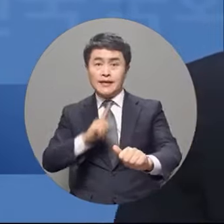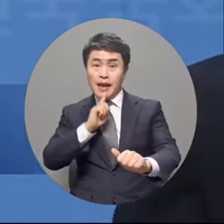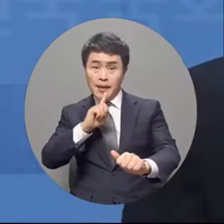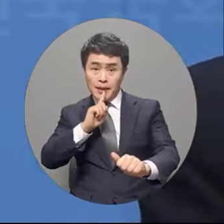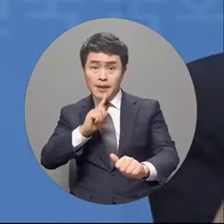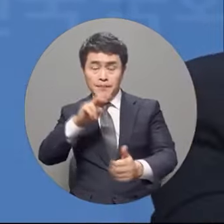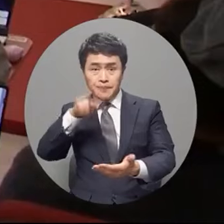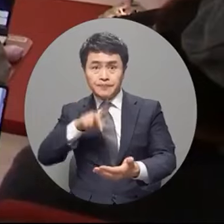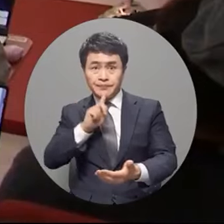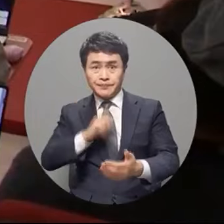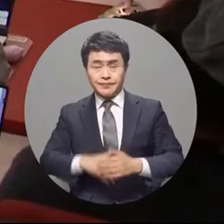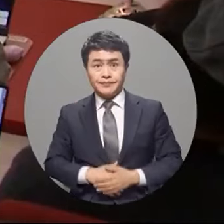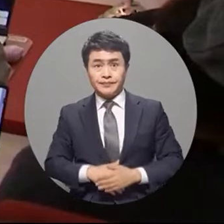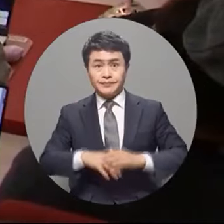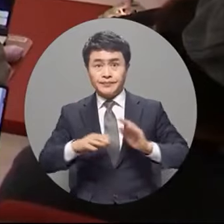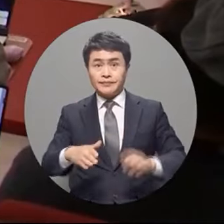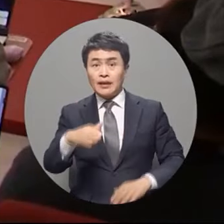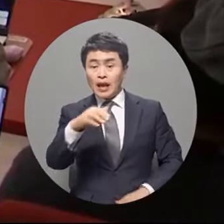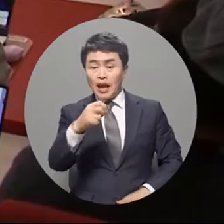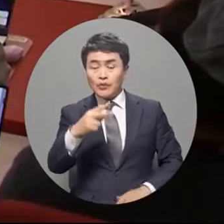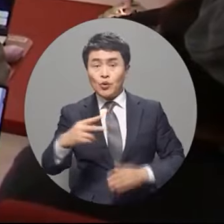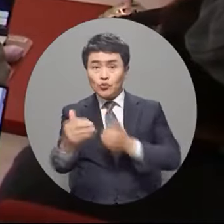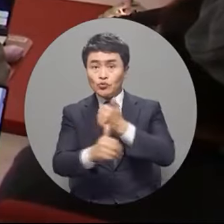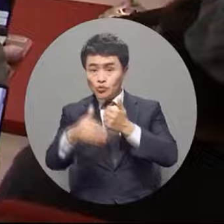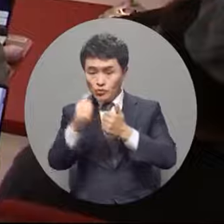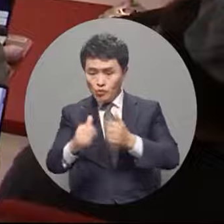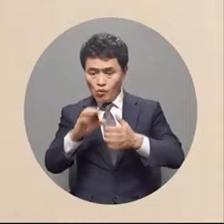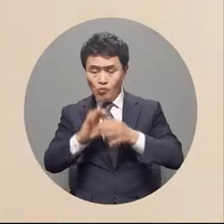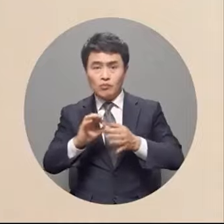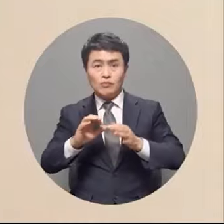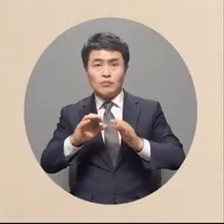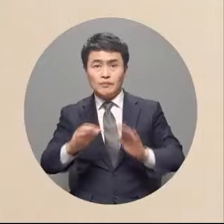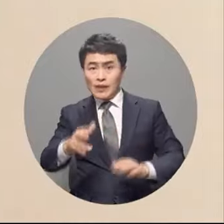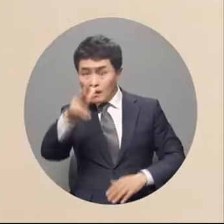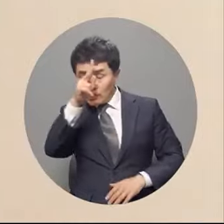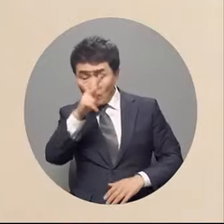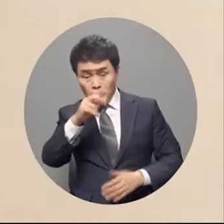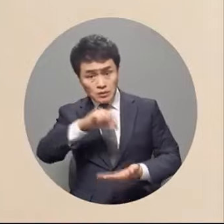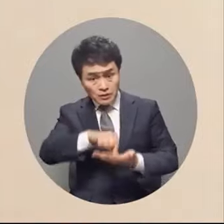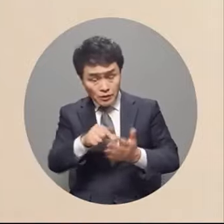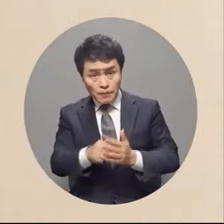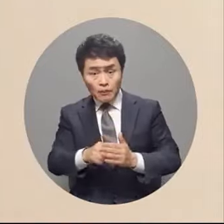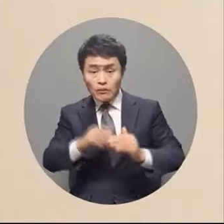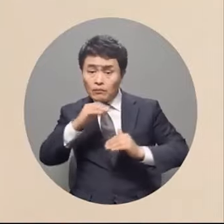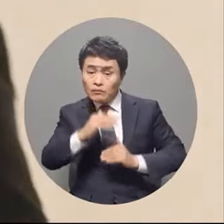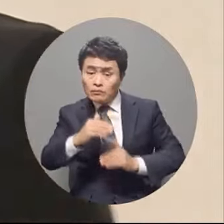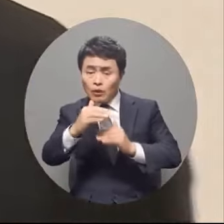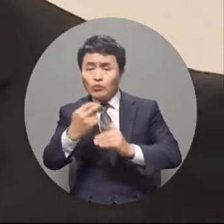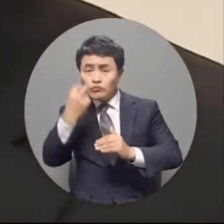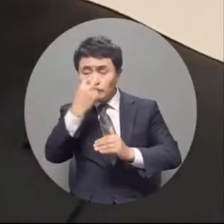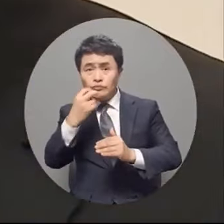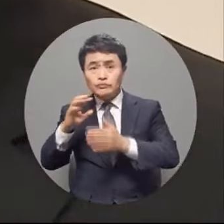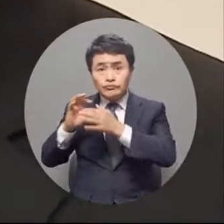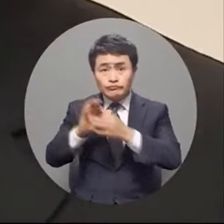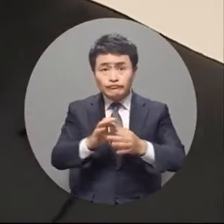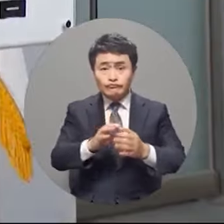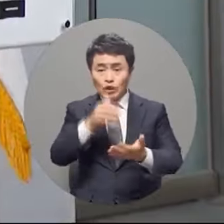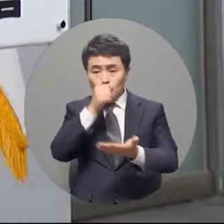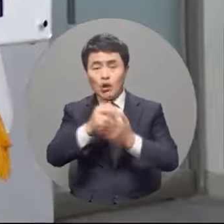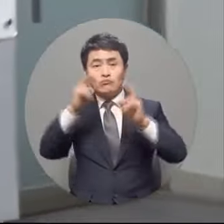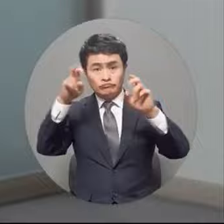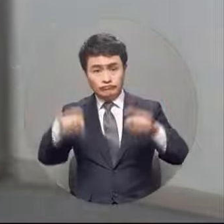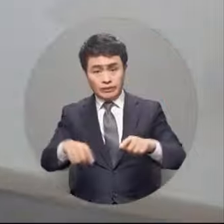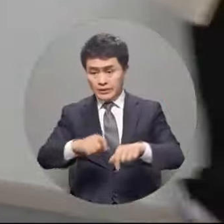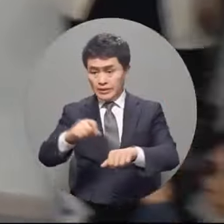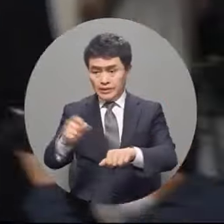아니겠습니까 이에 대해 한동 위원장 관계자는 경이 적법한 절에 따라 수를 했